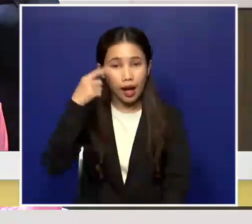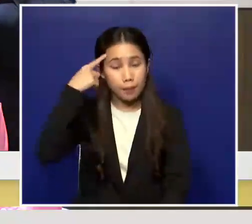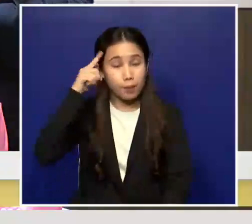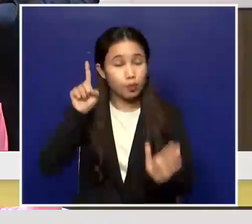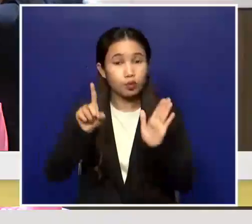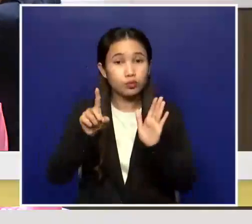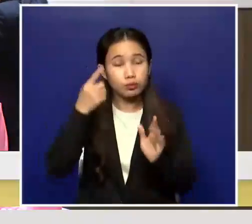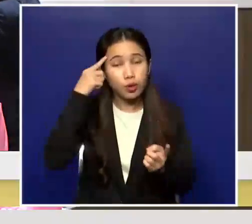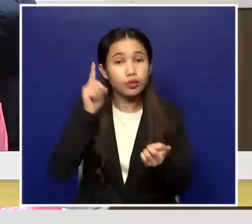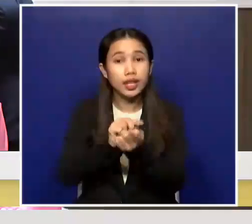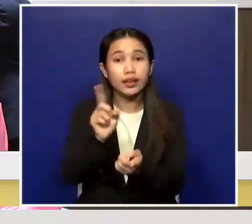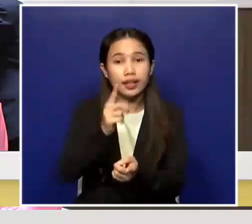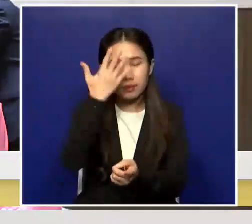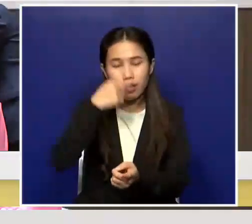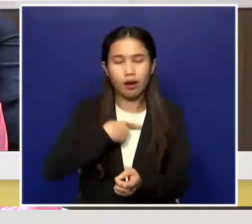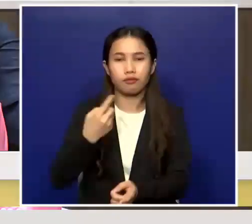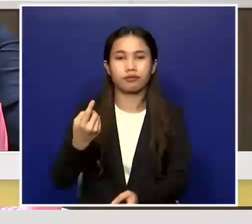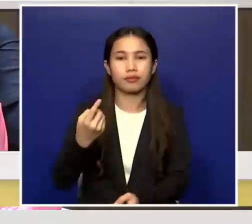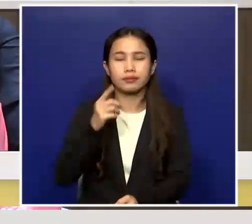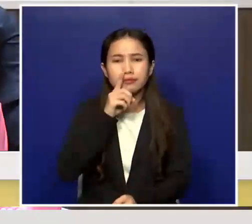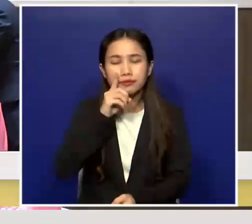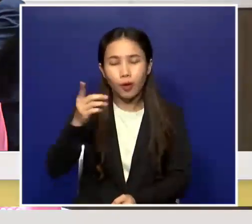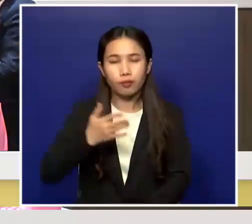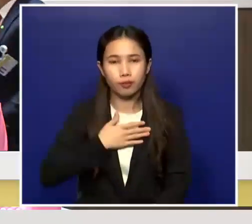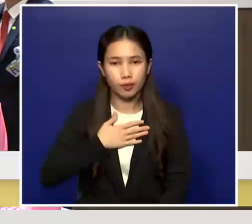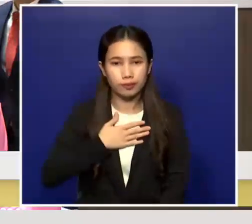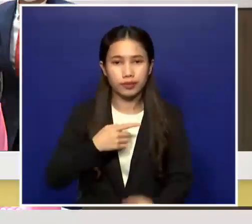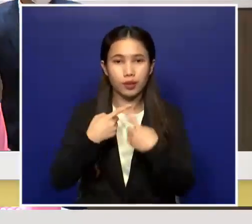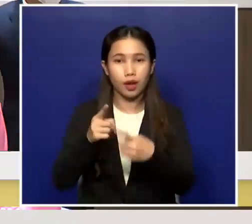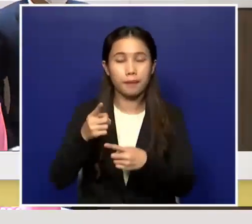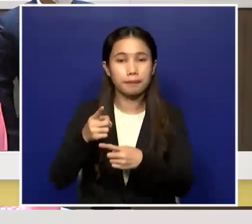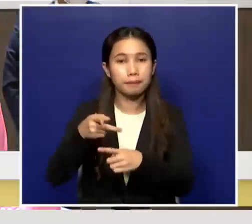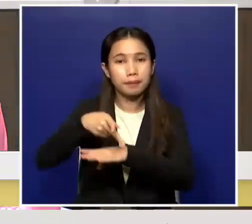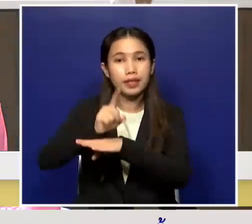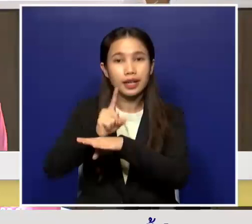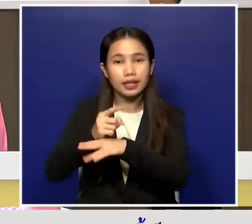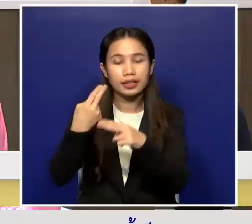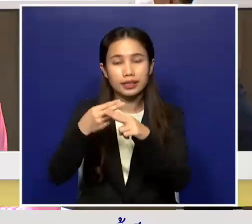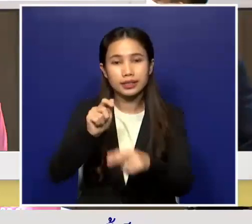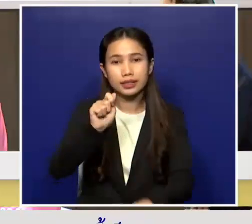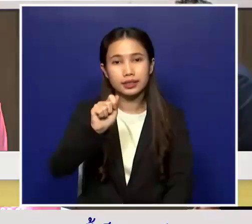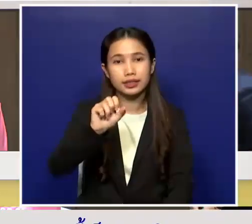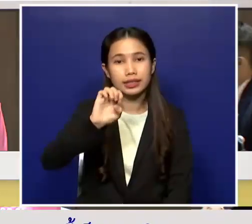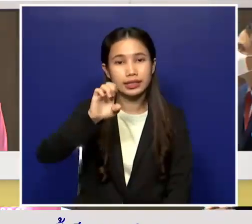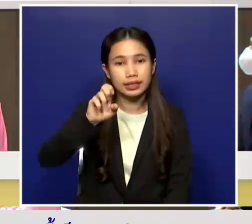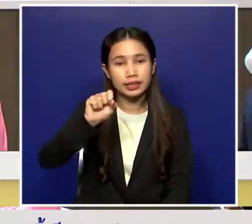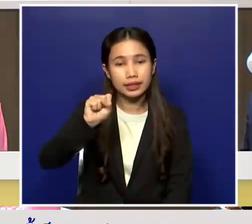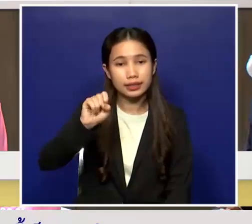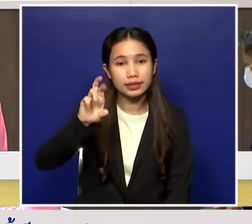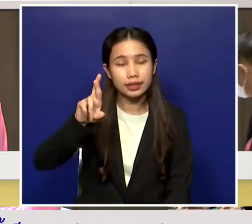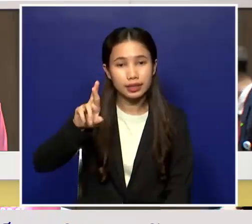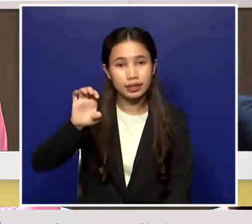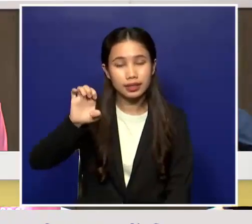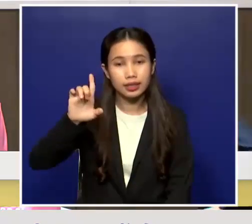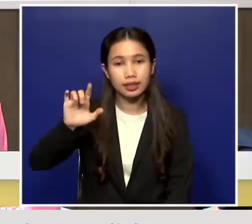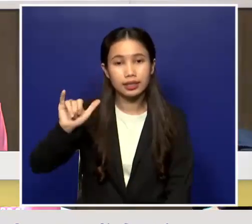ะว่าเขาฟ้องผมนะผมไม่รู้ว่าท่านประธานห้ามไอ้ชื่อเขาบอกก็ชื่อนางอิสรีเขาฟ้องผมไปแล้วท่านประธานไม่เป็นไ